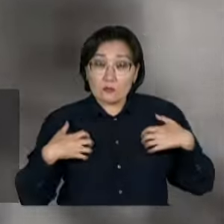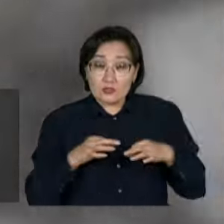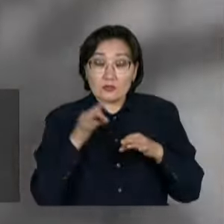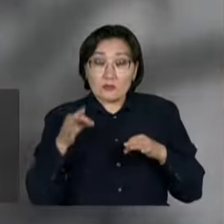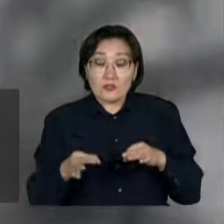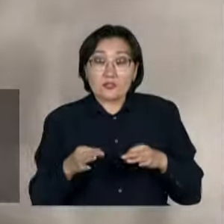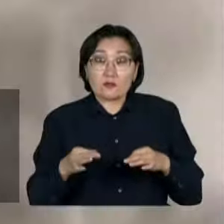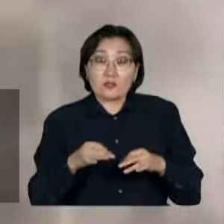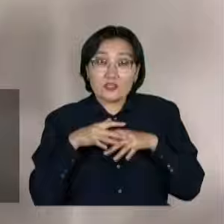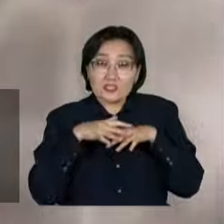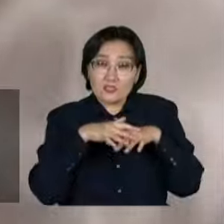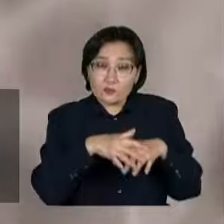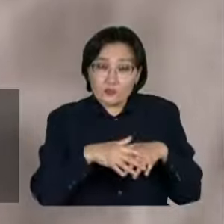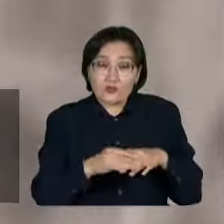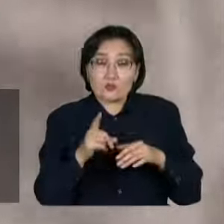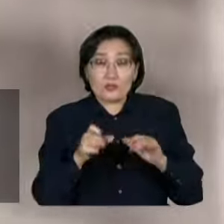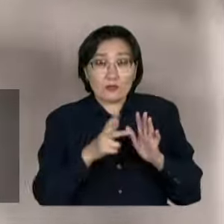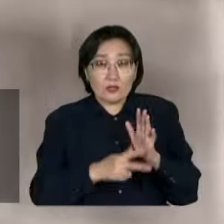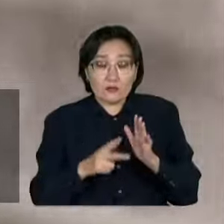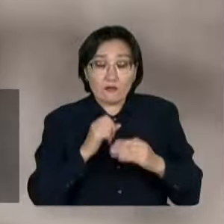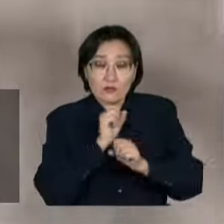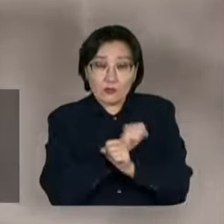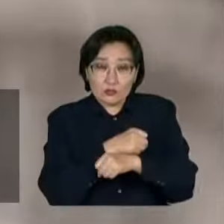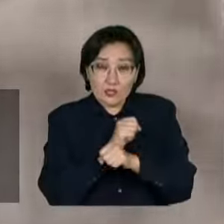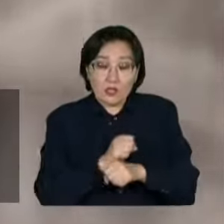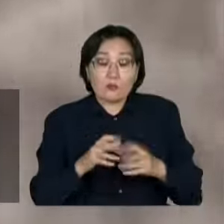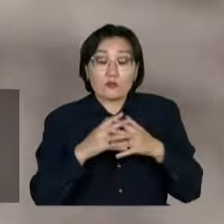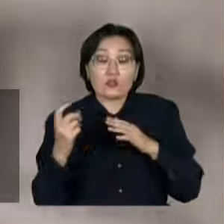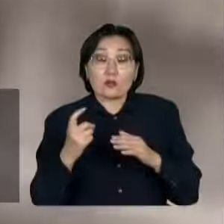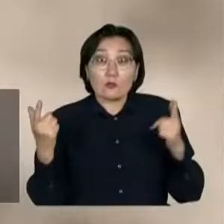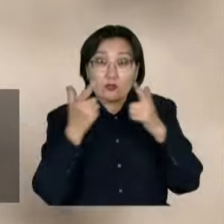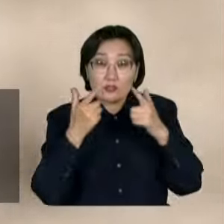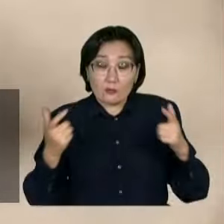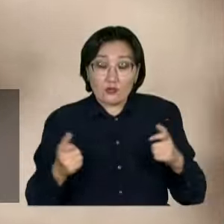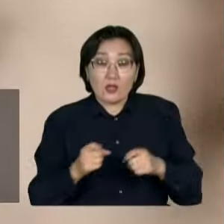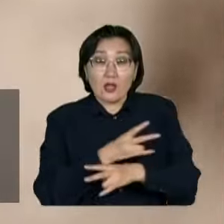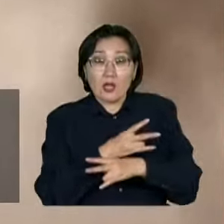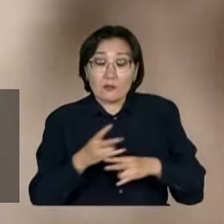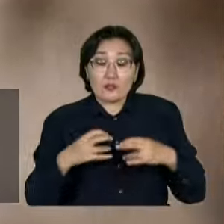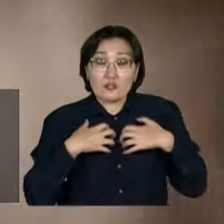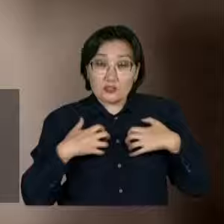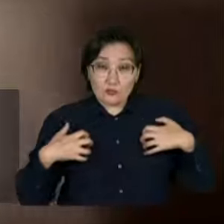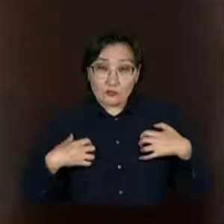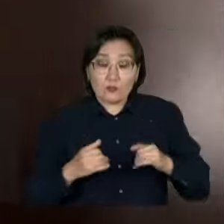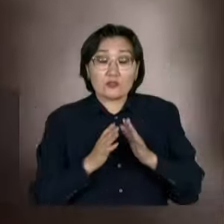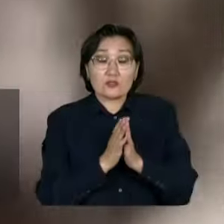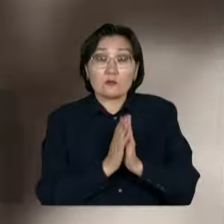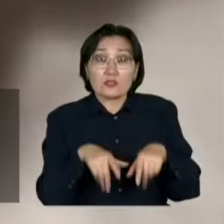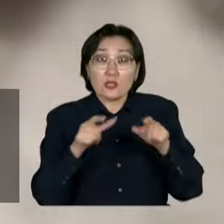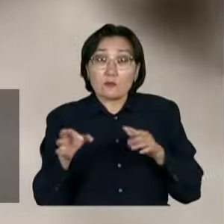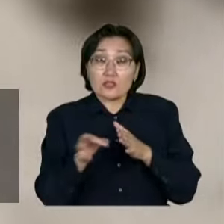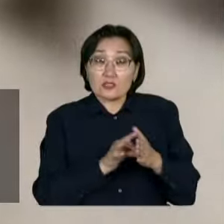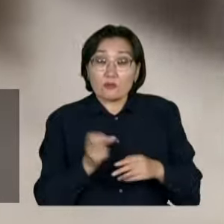их атаки подверглись 180 верблюдов. Крестьяне заявляют о падеже скота. Эпидемиологи просят горожан сразу